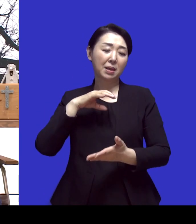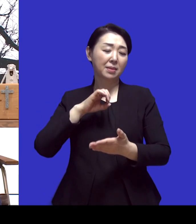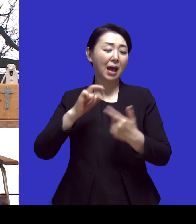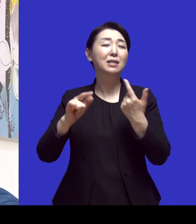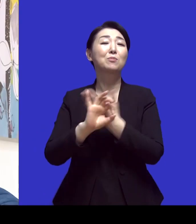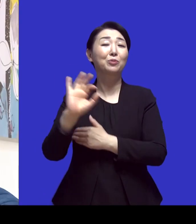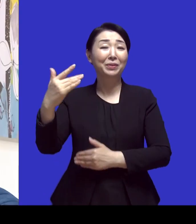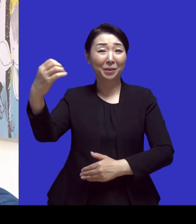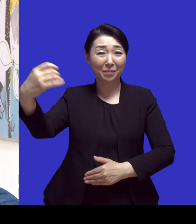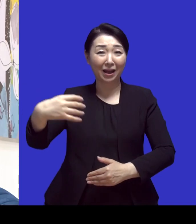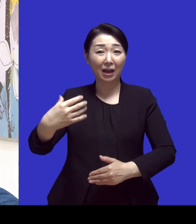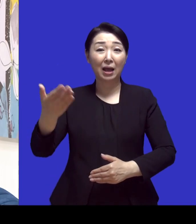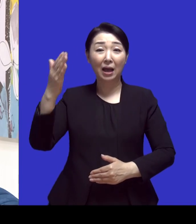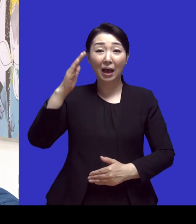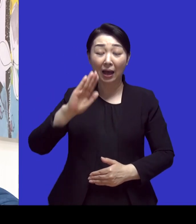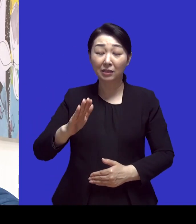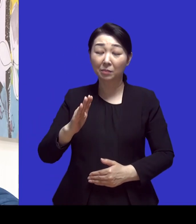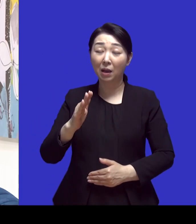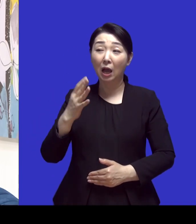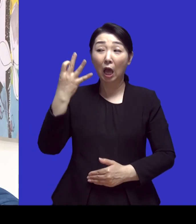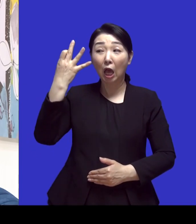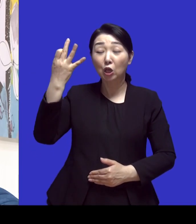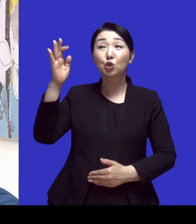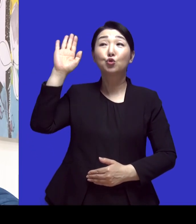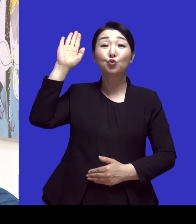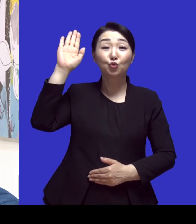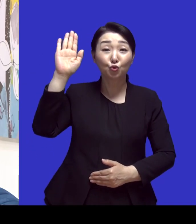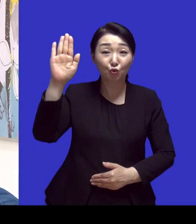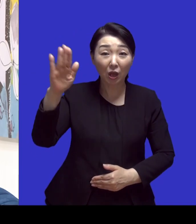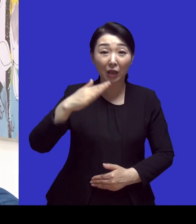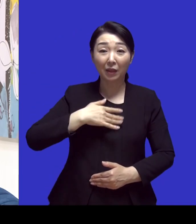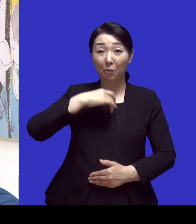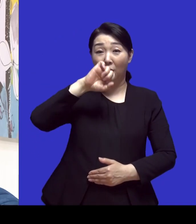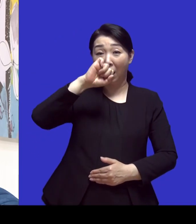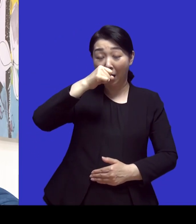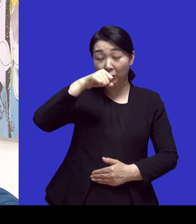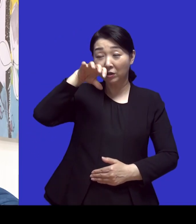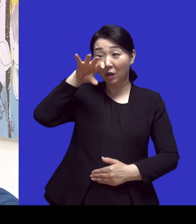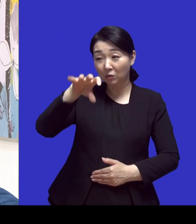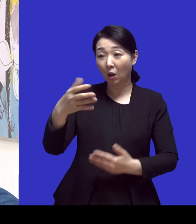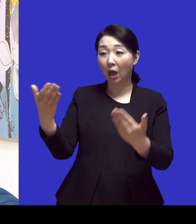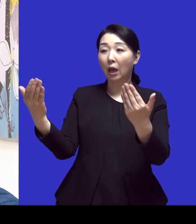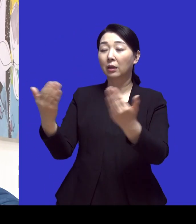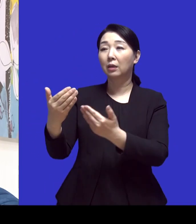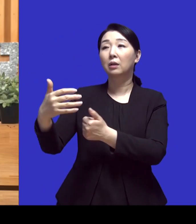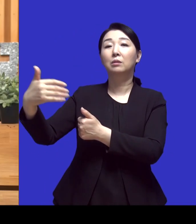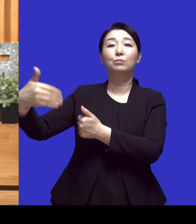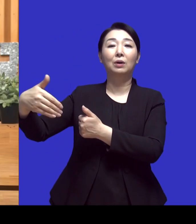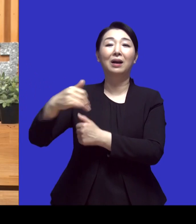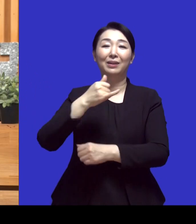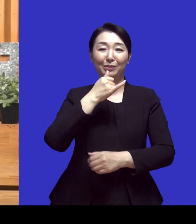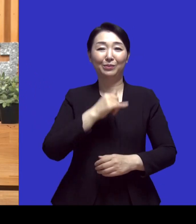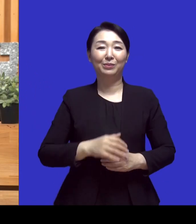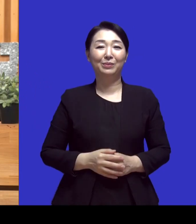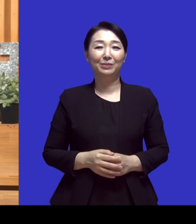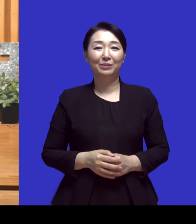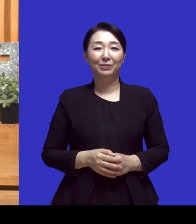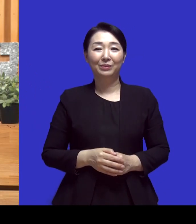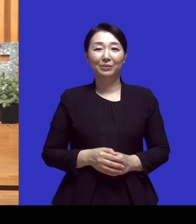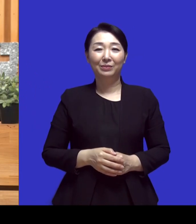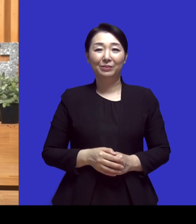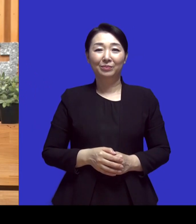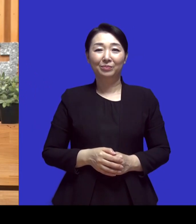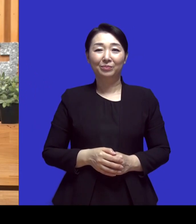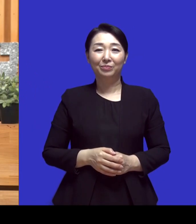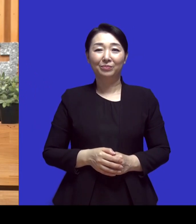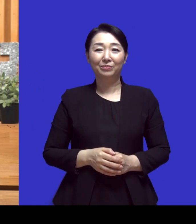했는데 정확히 2주 정도 후에 딱 저보고 아프리카에서 일하지 않겠냐는 제안이 들어왔죠 아 근데 어떻습니까